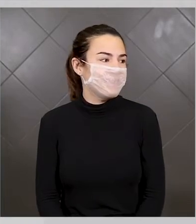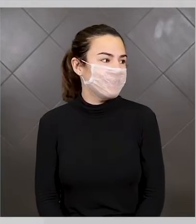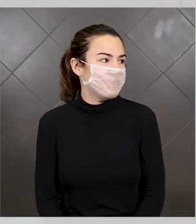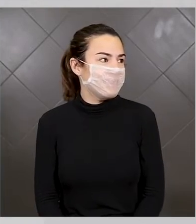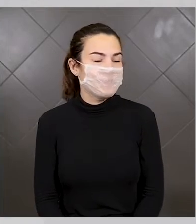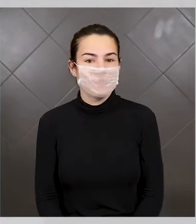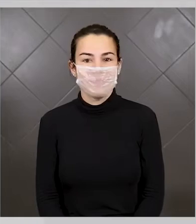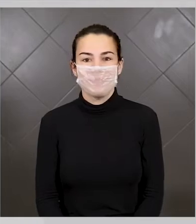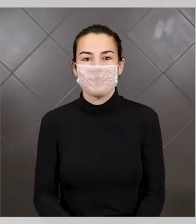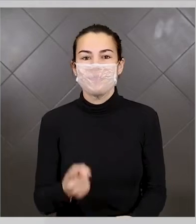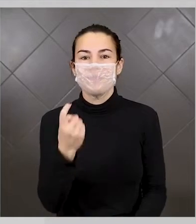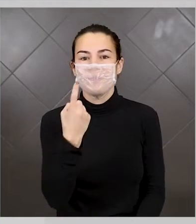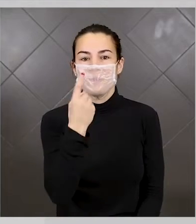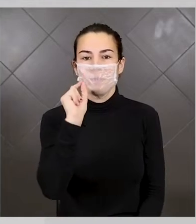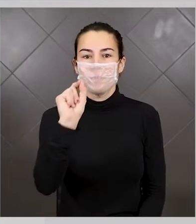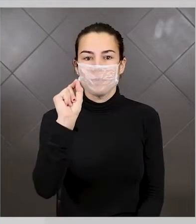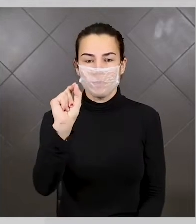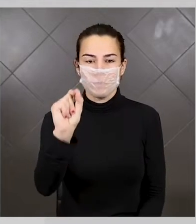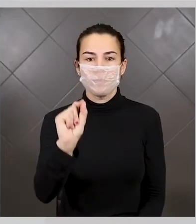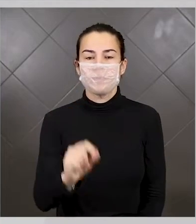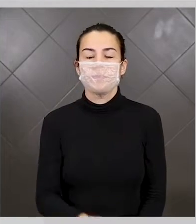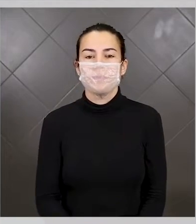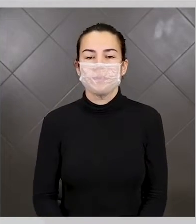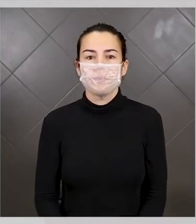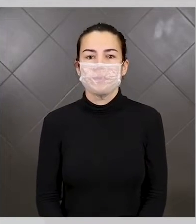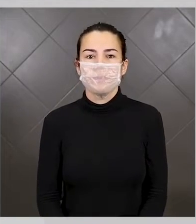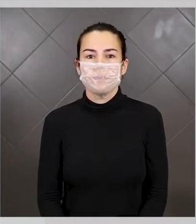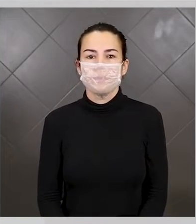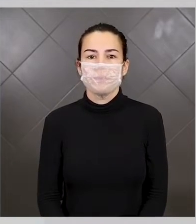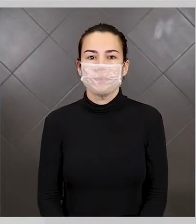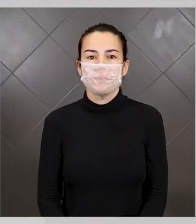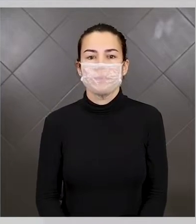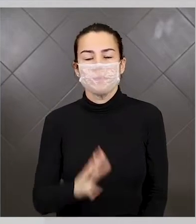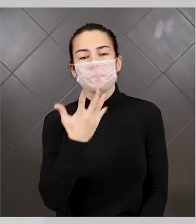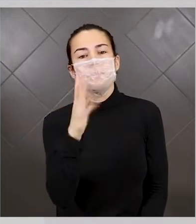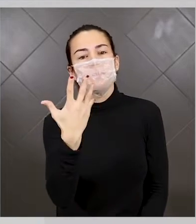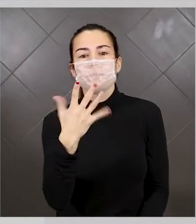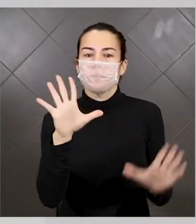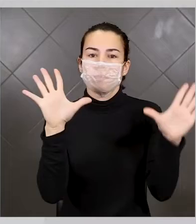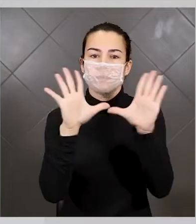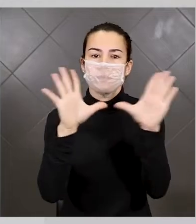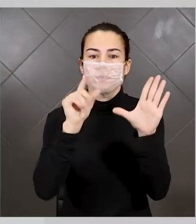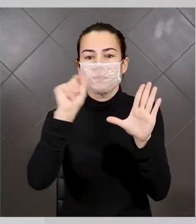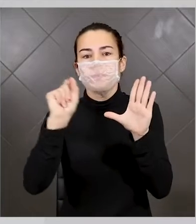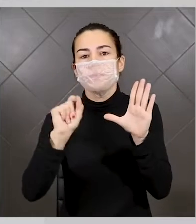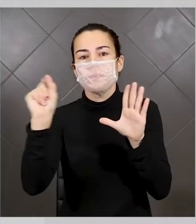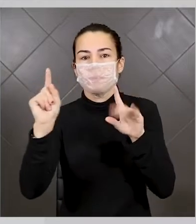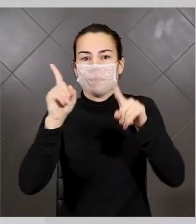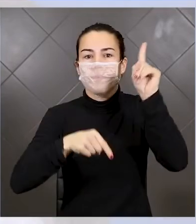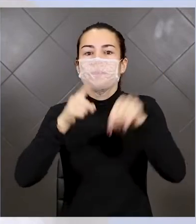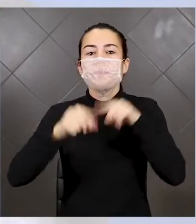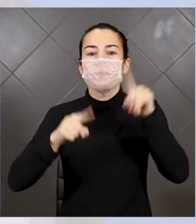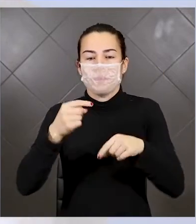Falta un minut. Per això hem ficat més o menys 10 minuts. Al final, tot dependrà del forn que covem.